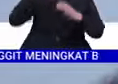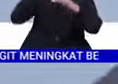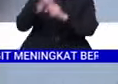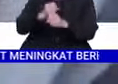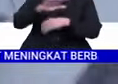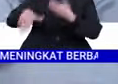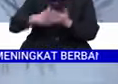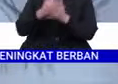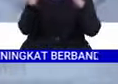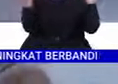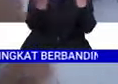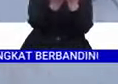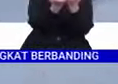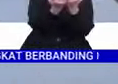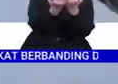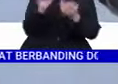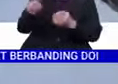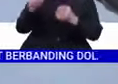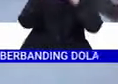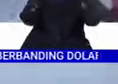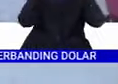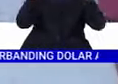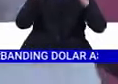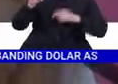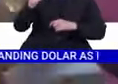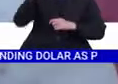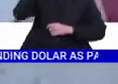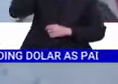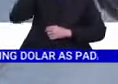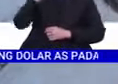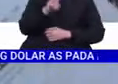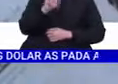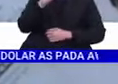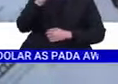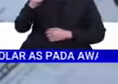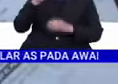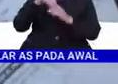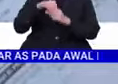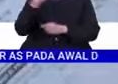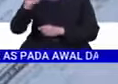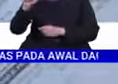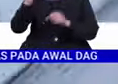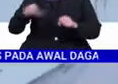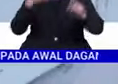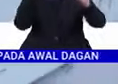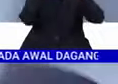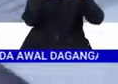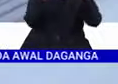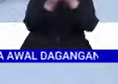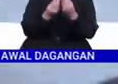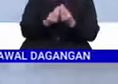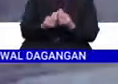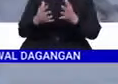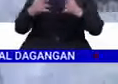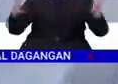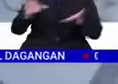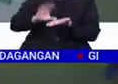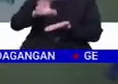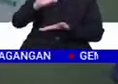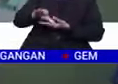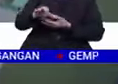1345 mempunyai kesedaran dalam Islam yang mampu menyelesaikan jumlah sumbangan yang lebih besar